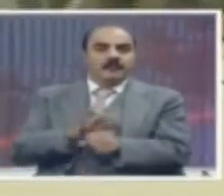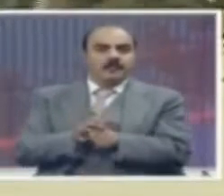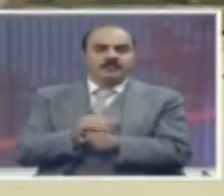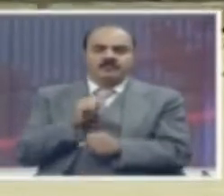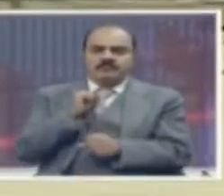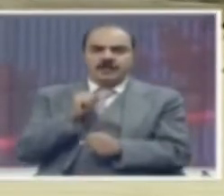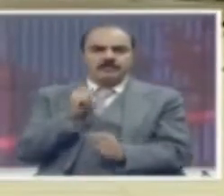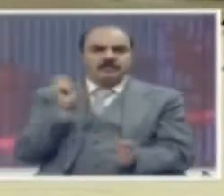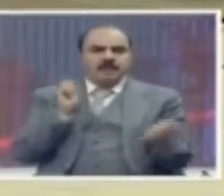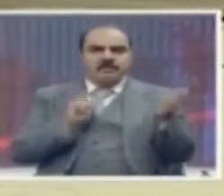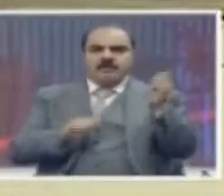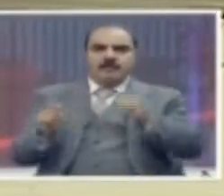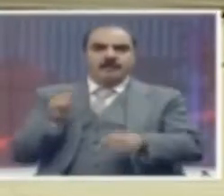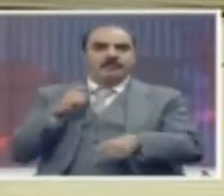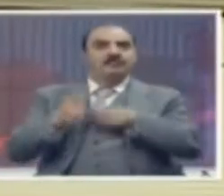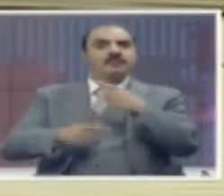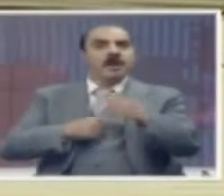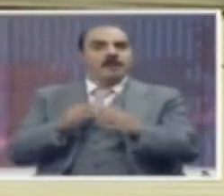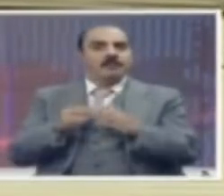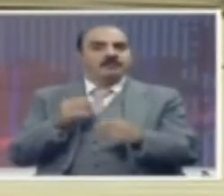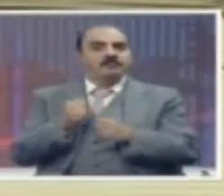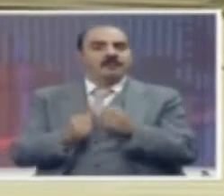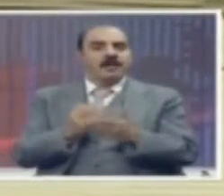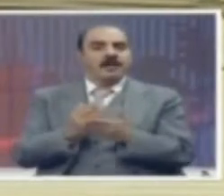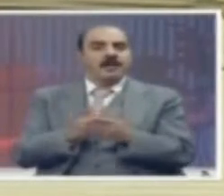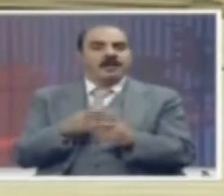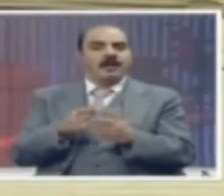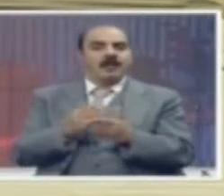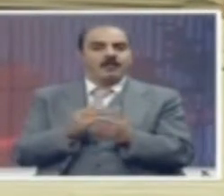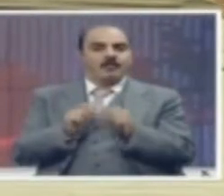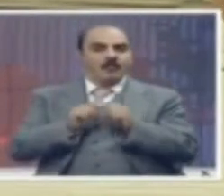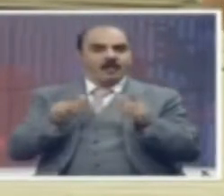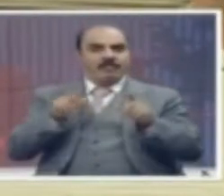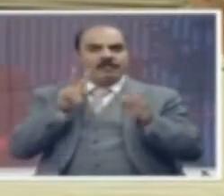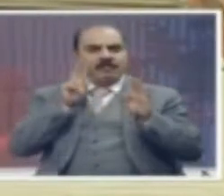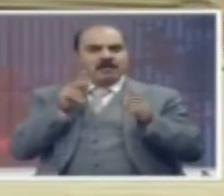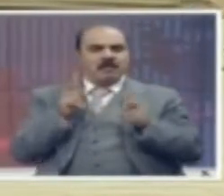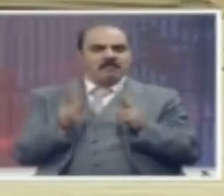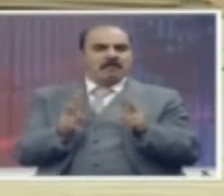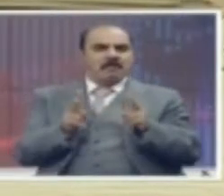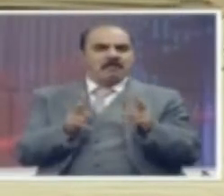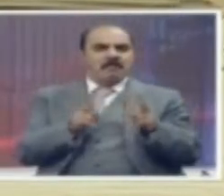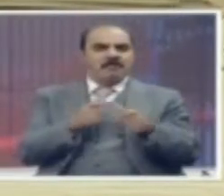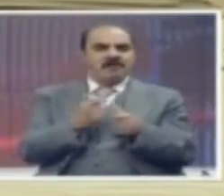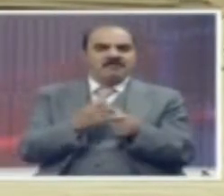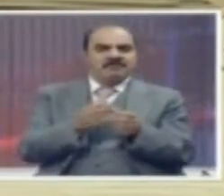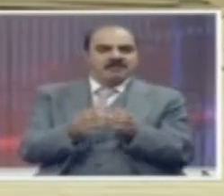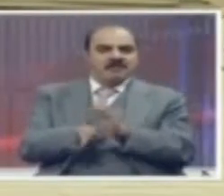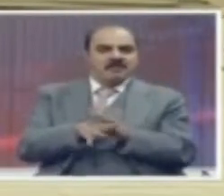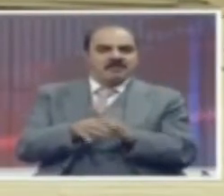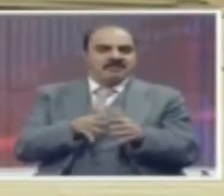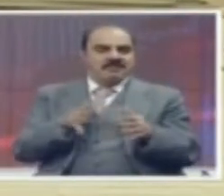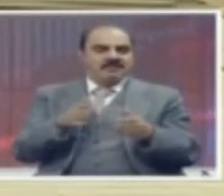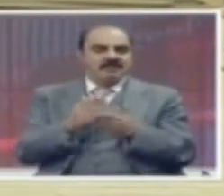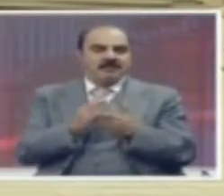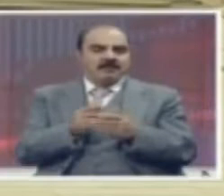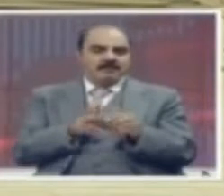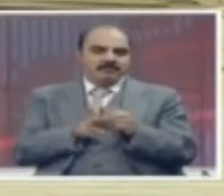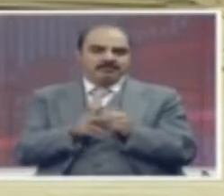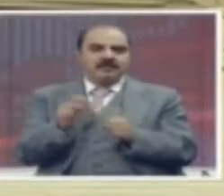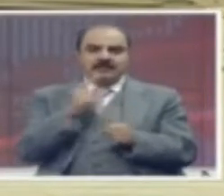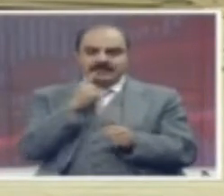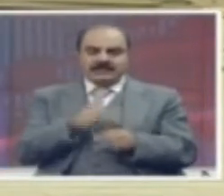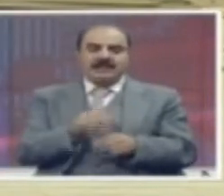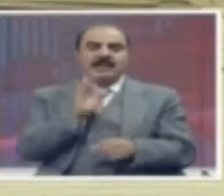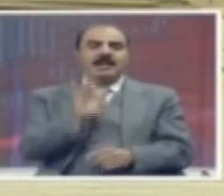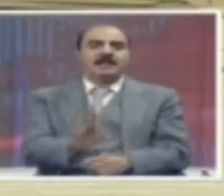تمضي الأعمال في المتحف المصري الكبير، وما يبدو واضحا الإصرار على استكمال المشروع ليفتتح هذا